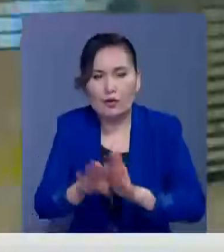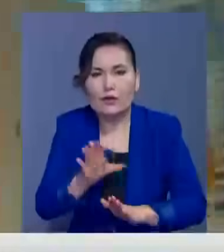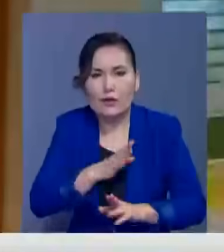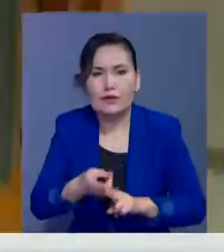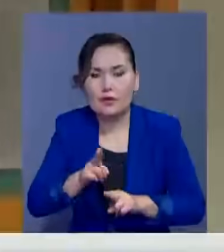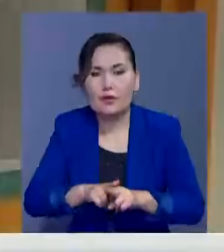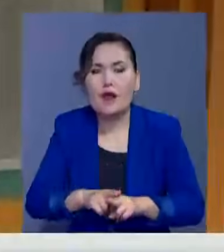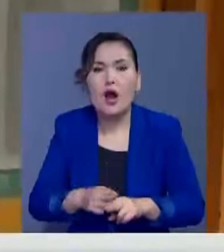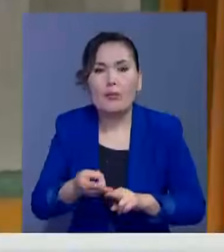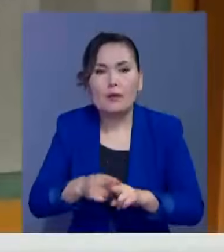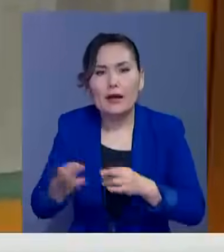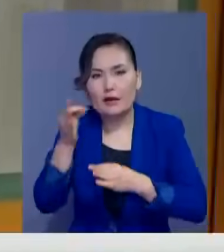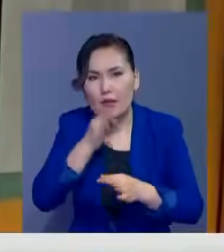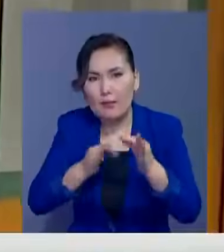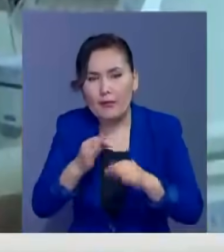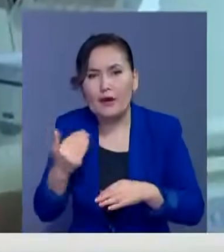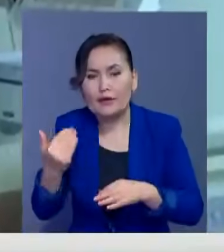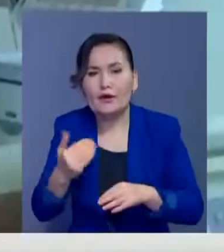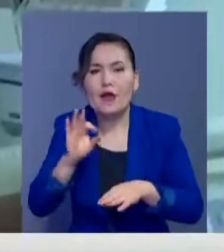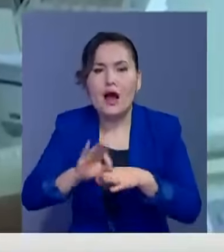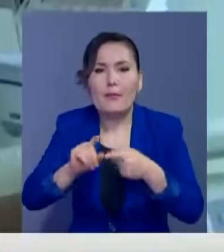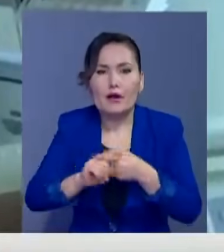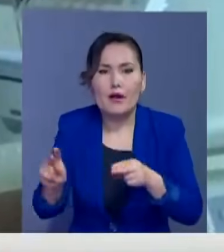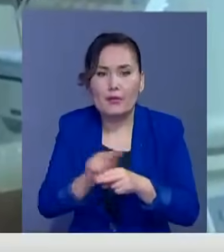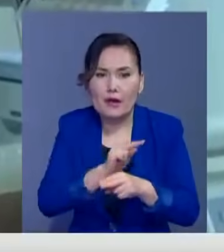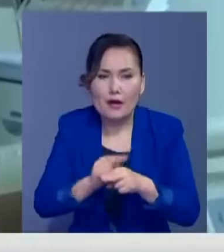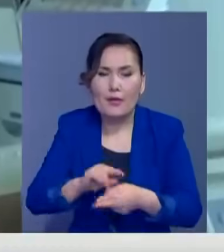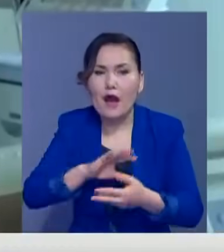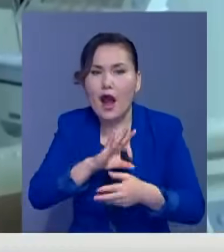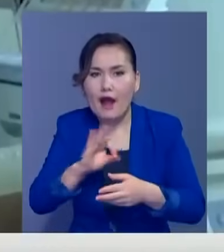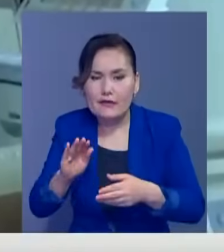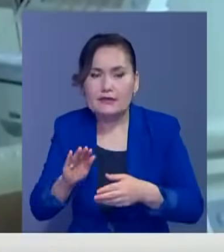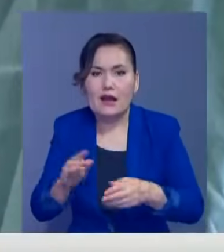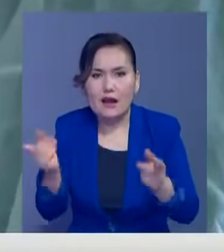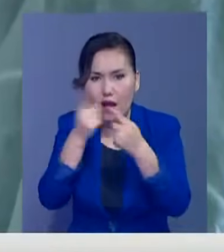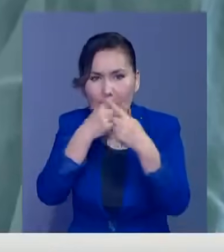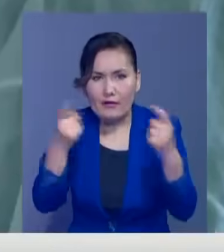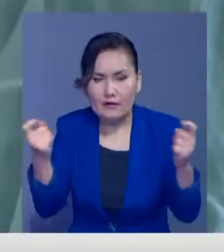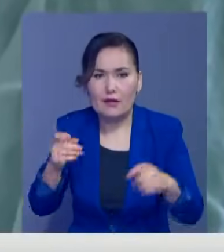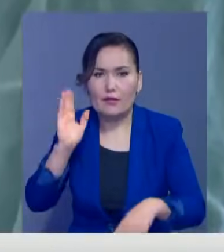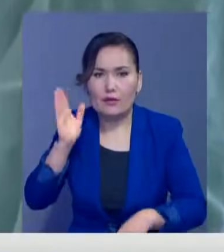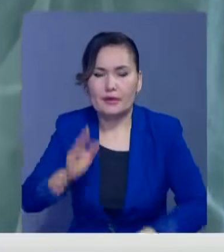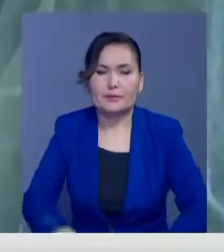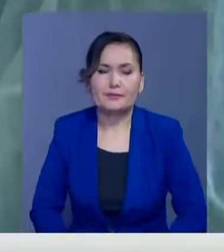жарияланады. Содан кейін бұл препарат коронавирусты емдеудің ресми хаттамаларына енгізілуі мүмкін.